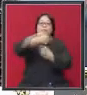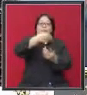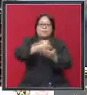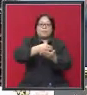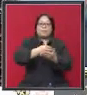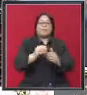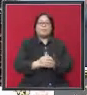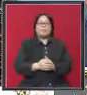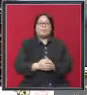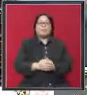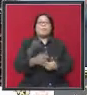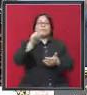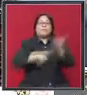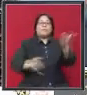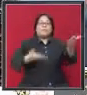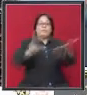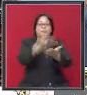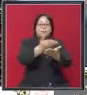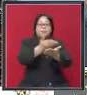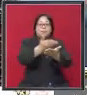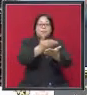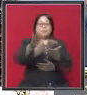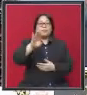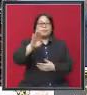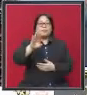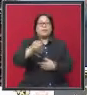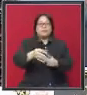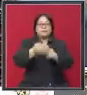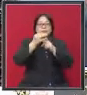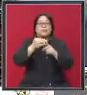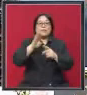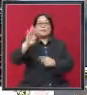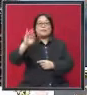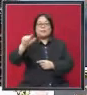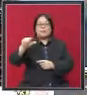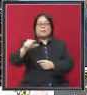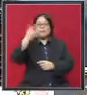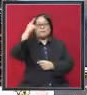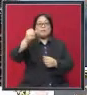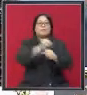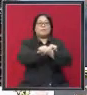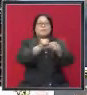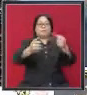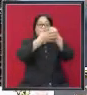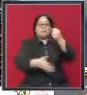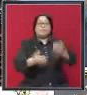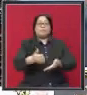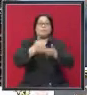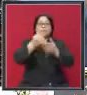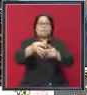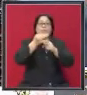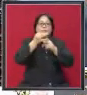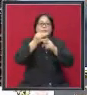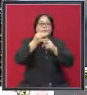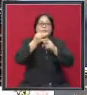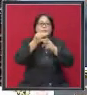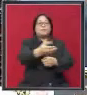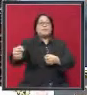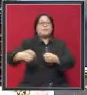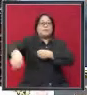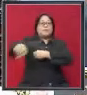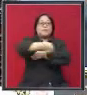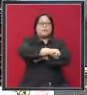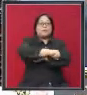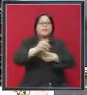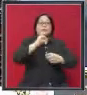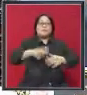Sehubungan itu, seperti yang dicadangkan oleh Yang Berhormat, terutama Yang Berhormat Baling, untuk menyediakan dana bantuan khas pesawah yang dilanda